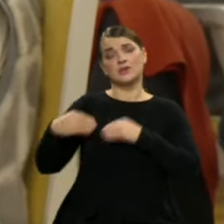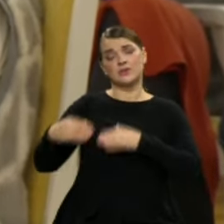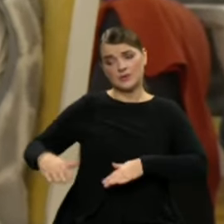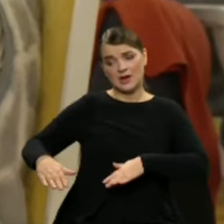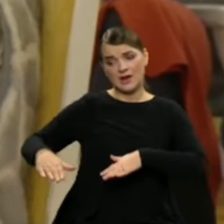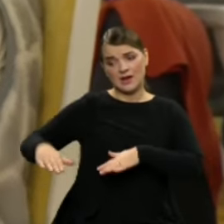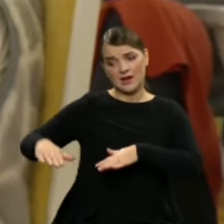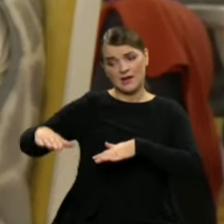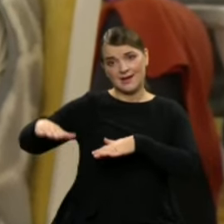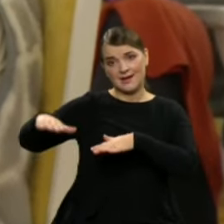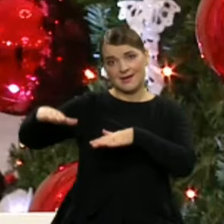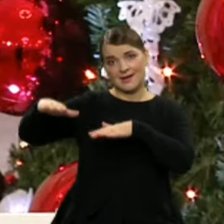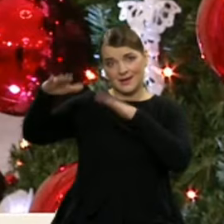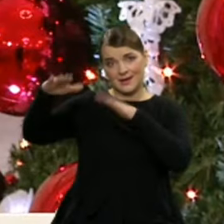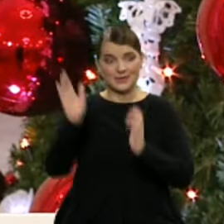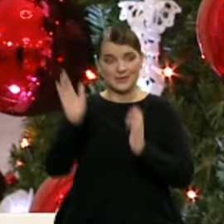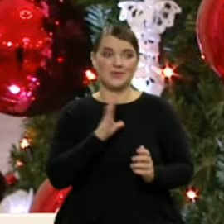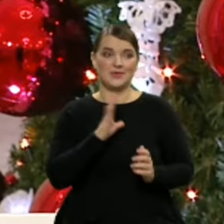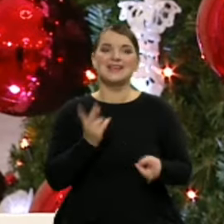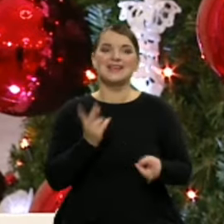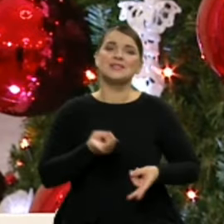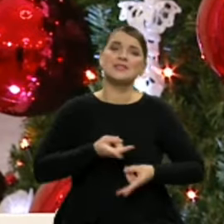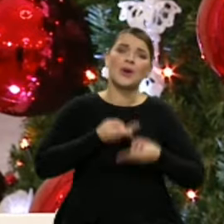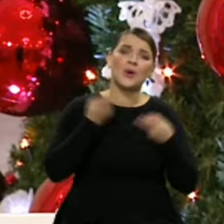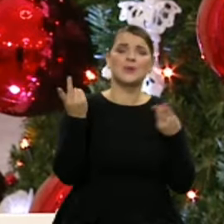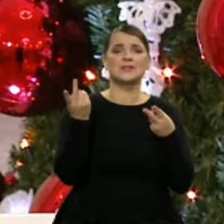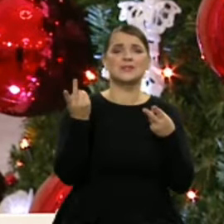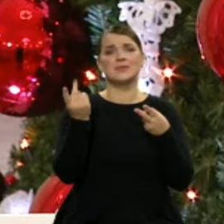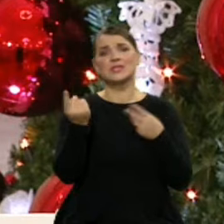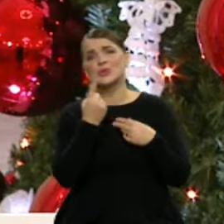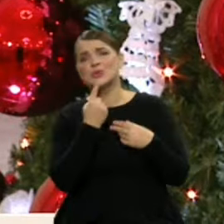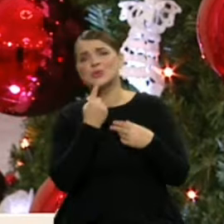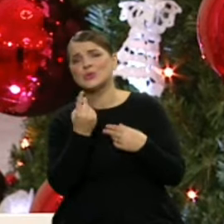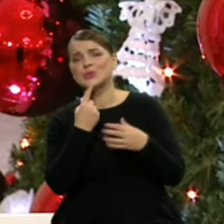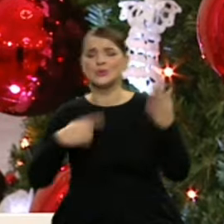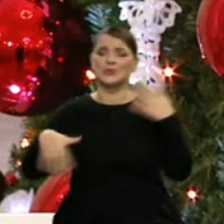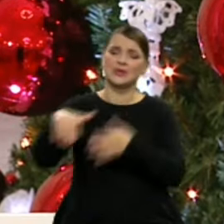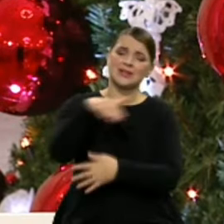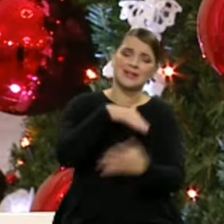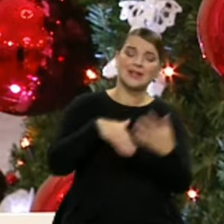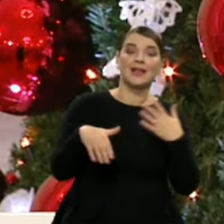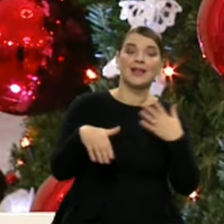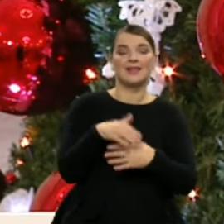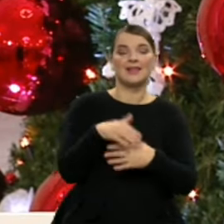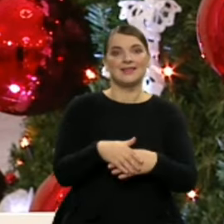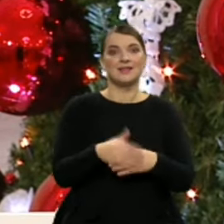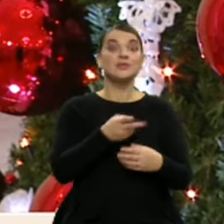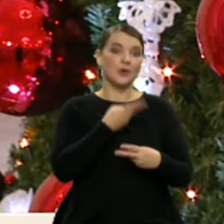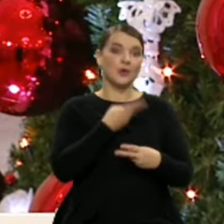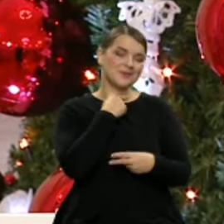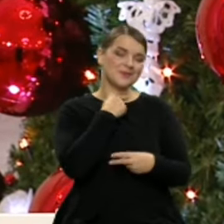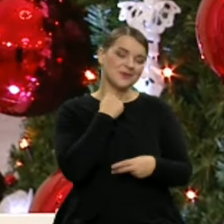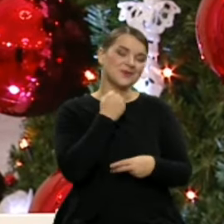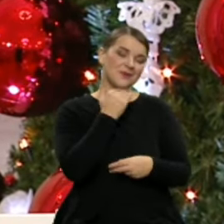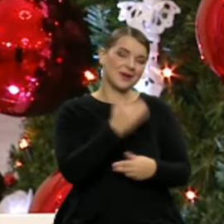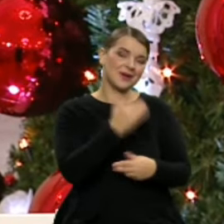to džiaugsmo tik buvo, nors ir sunkumų, bet to džiaugsmo tai dar daugiau. Ir buvo labai,